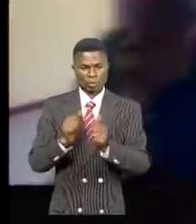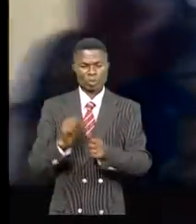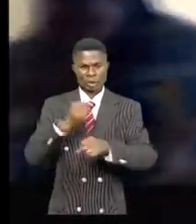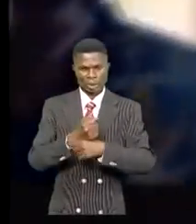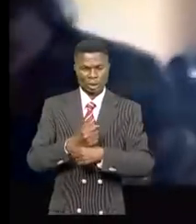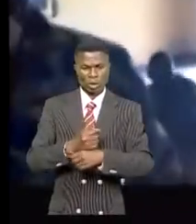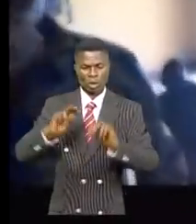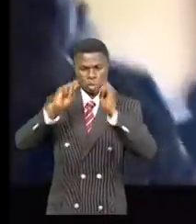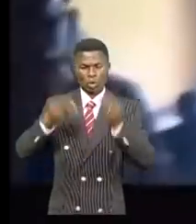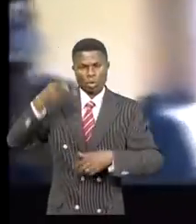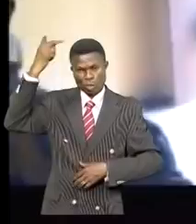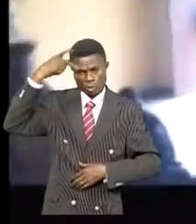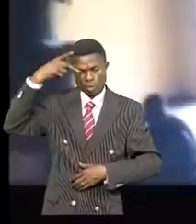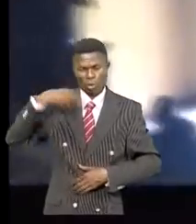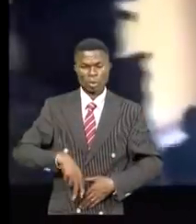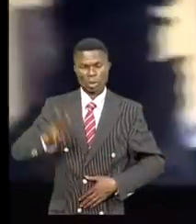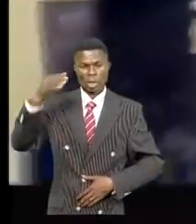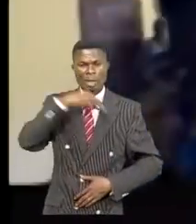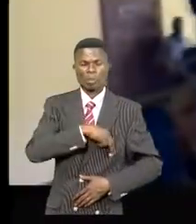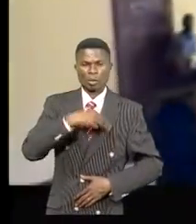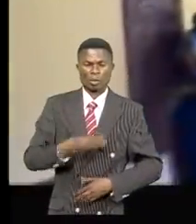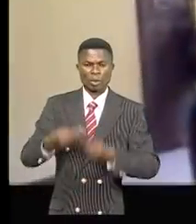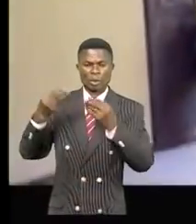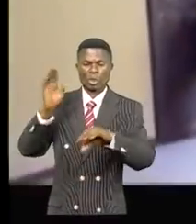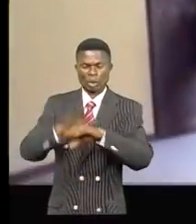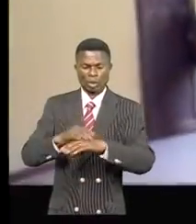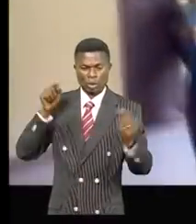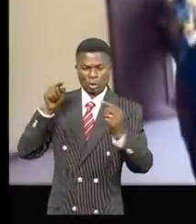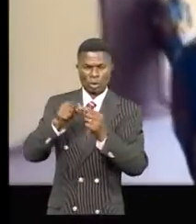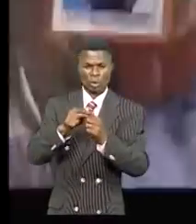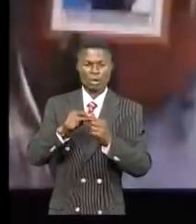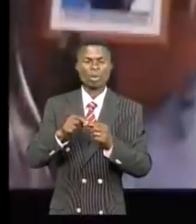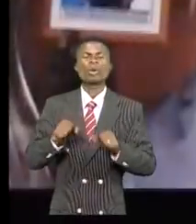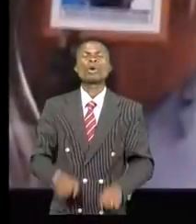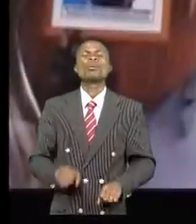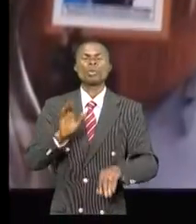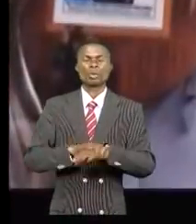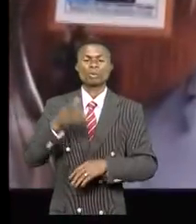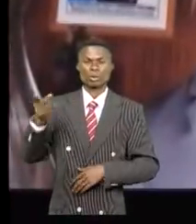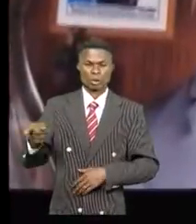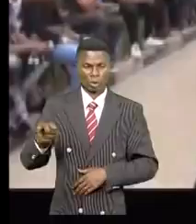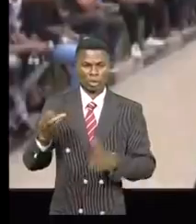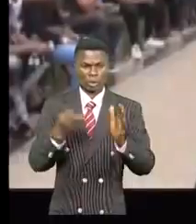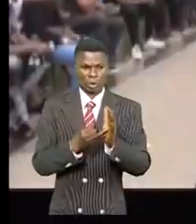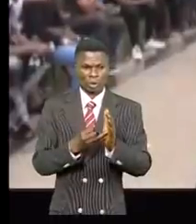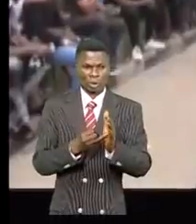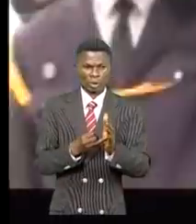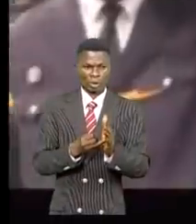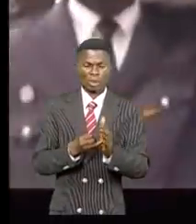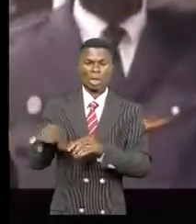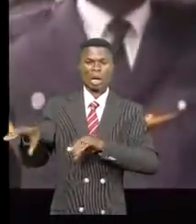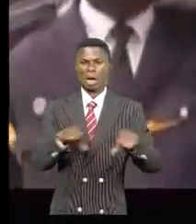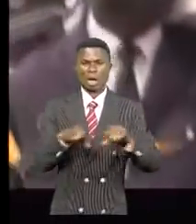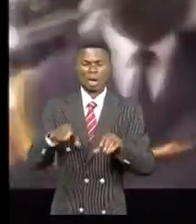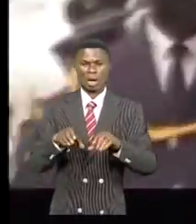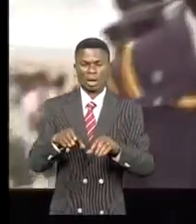redynamisation du parti au pouvoir, mission qui le tenait à cœur jusqu'à croiser l'irréparable sur son chemin. Ce dimanche, lors de la cérémonie de